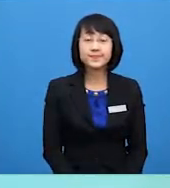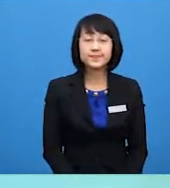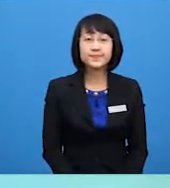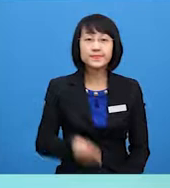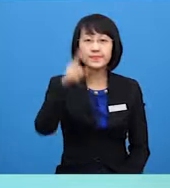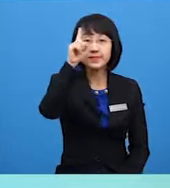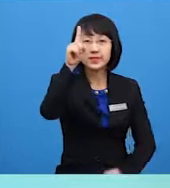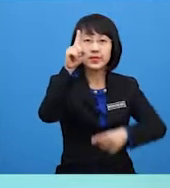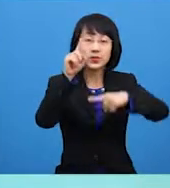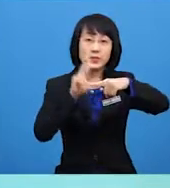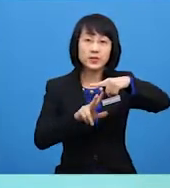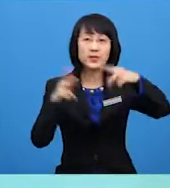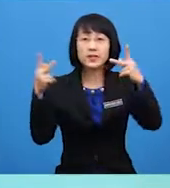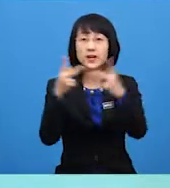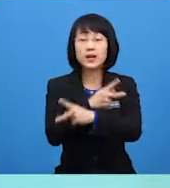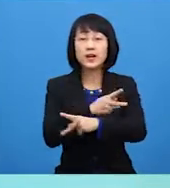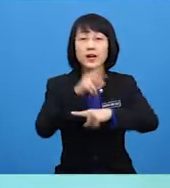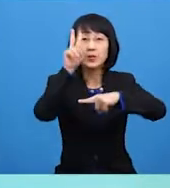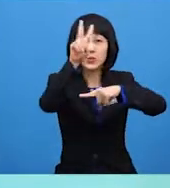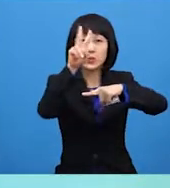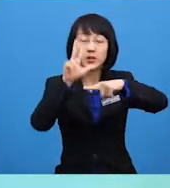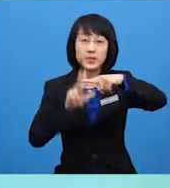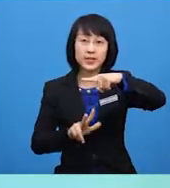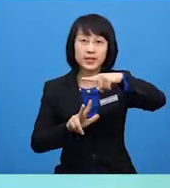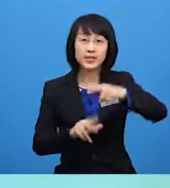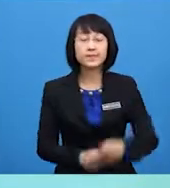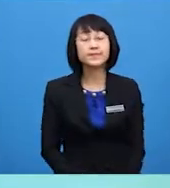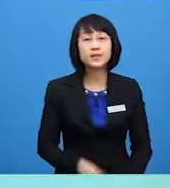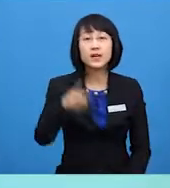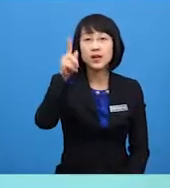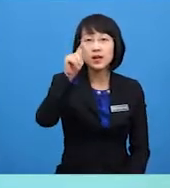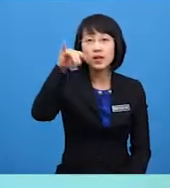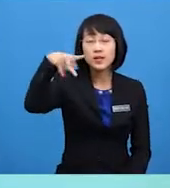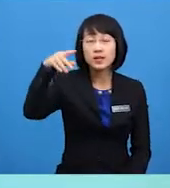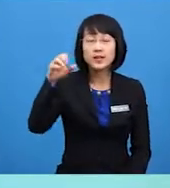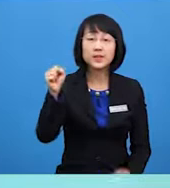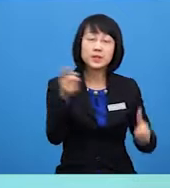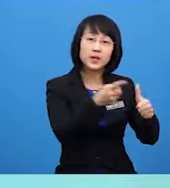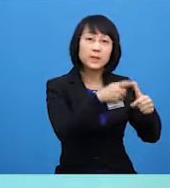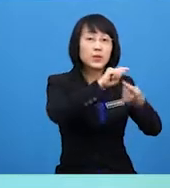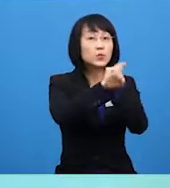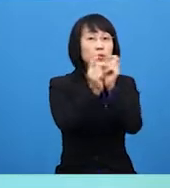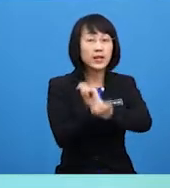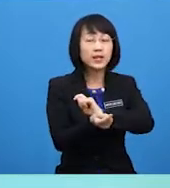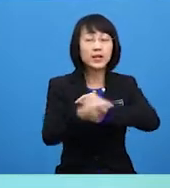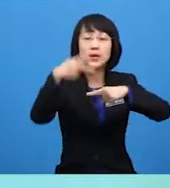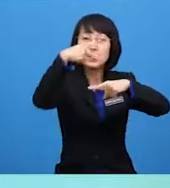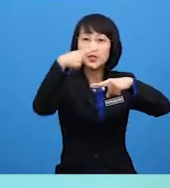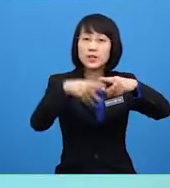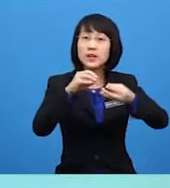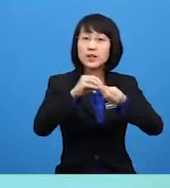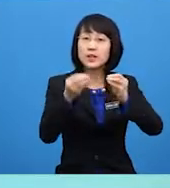1/3 darab 2/3. Tips pertama, tukarkan pecahan